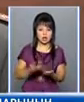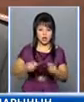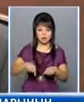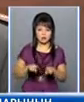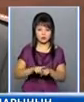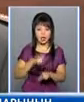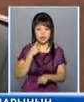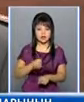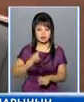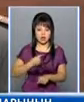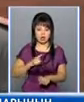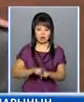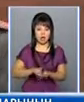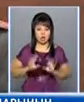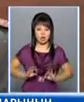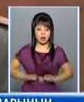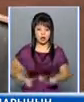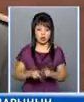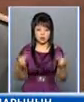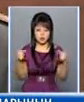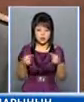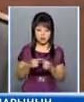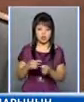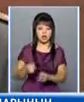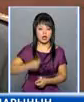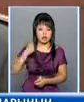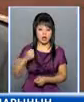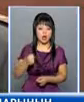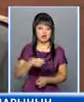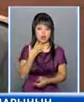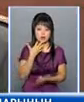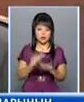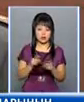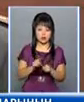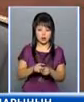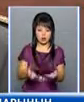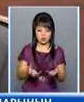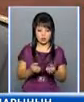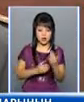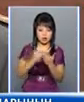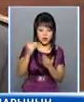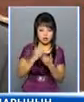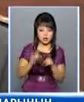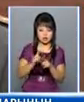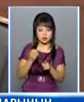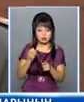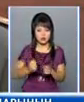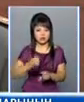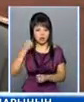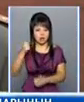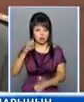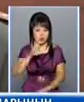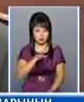әскери прокурор атқаратын лауазымына сәйкес келеді деп танылып, кадр резервіне қабылдау үшін немесе жоғары тұрған лауазымға жылжытуға